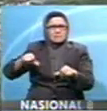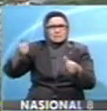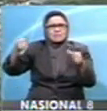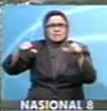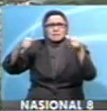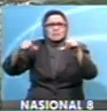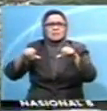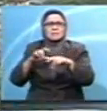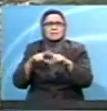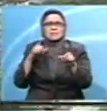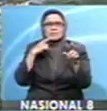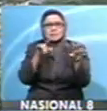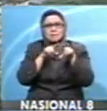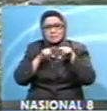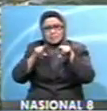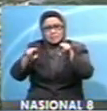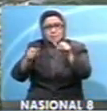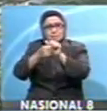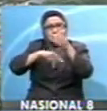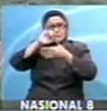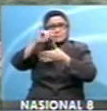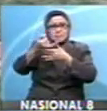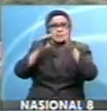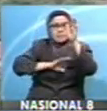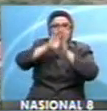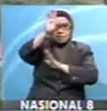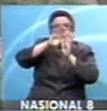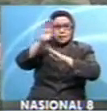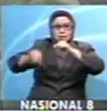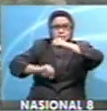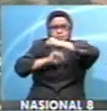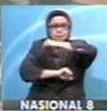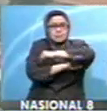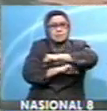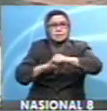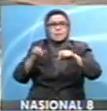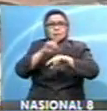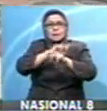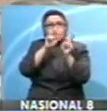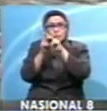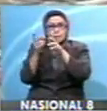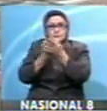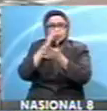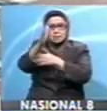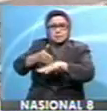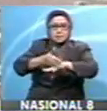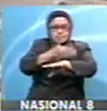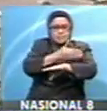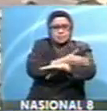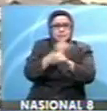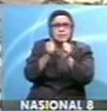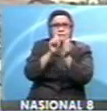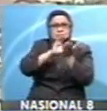jadi seiring projek pembangunan infrastruktur di Kampung Baru juga akan ditambah baik dengan peruntukan bernilai rengah